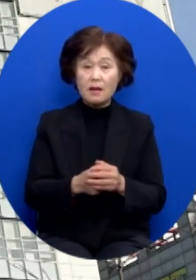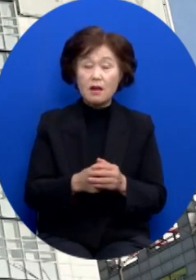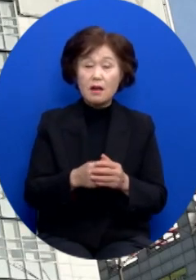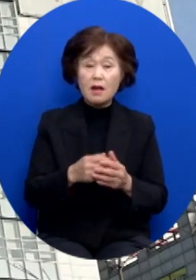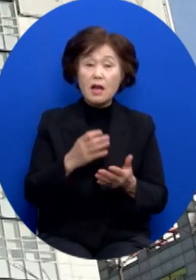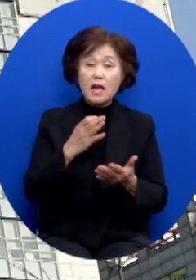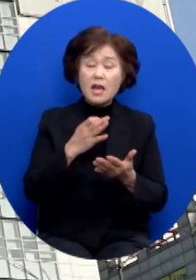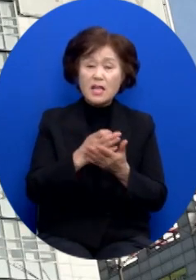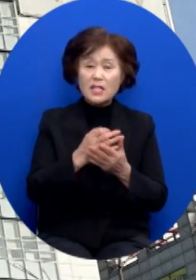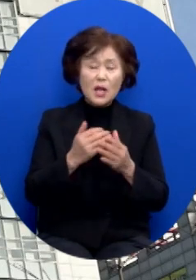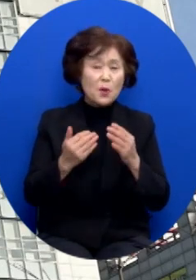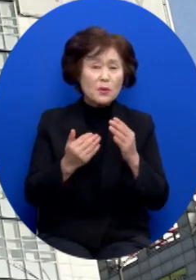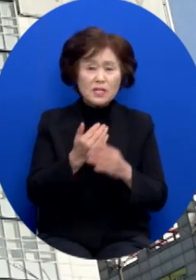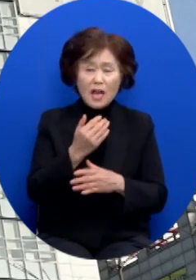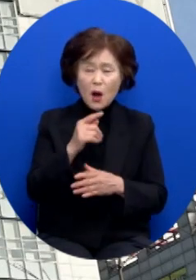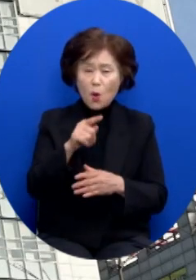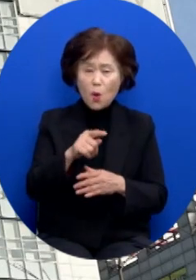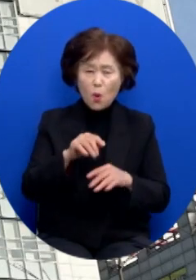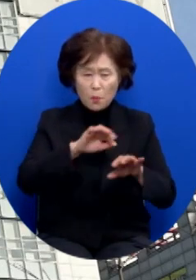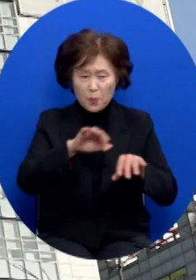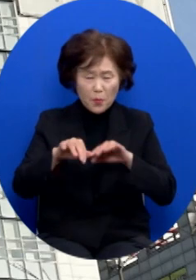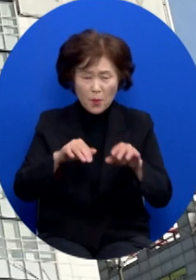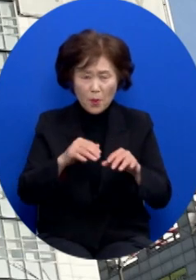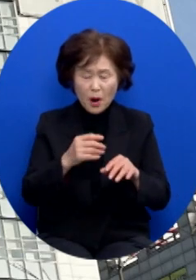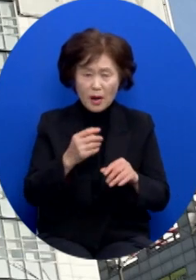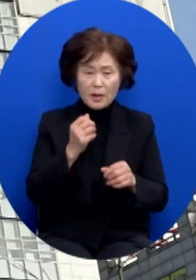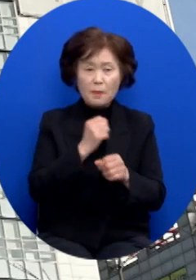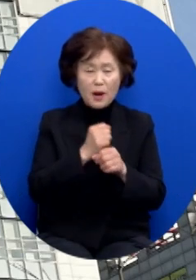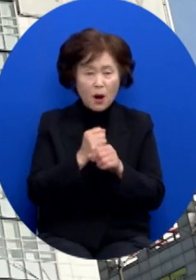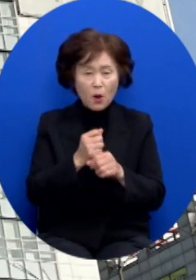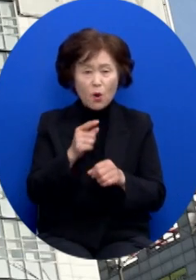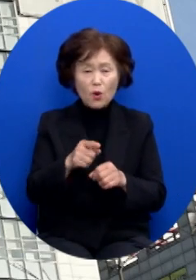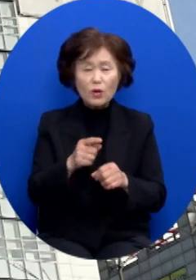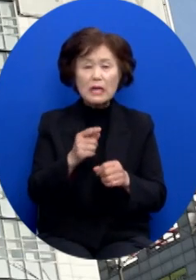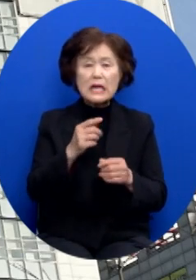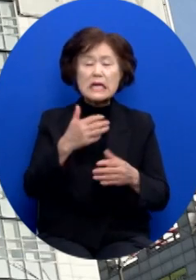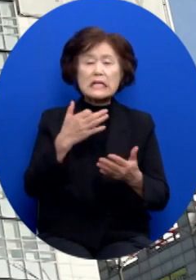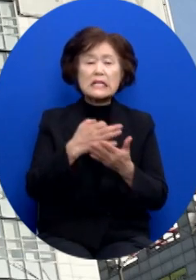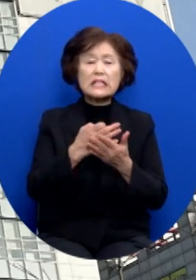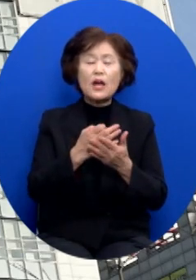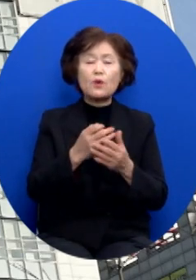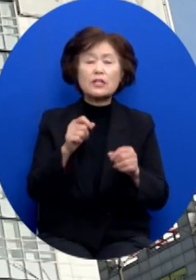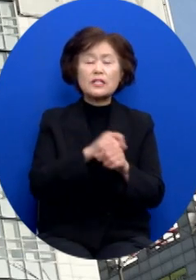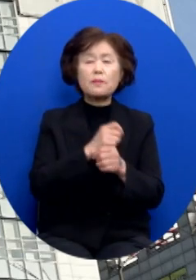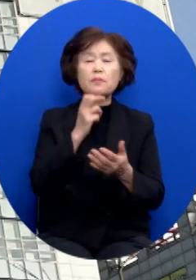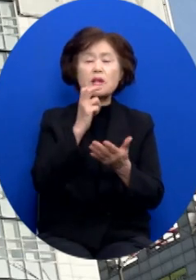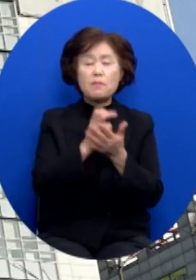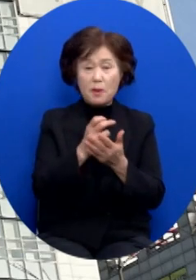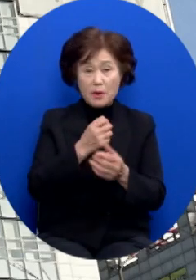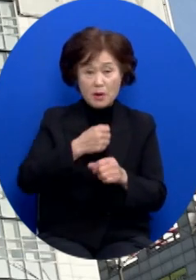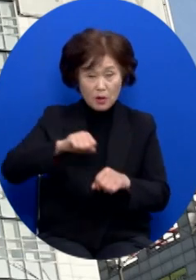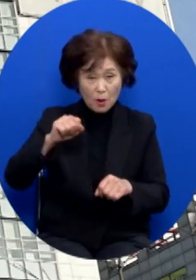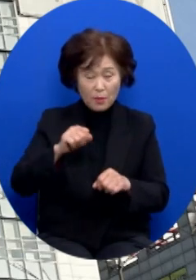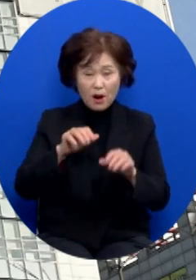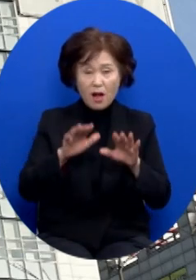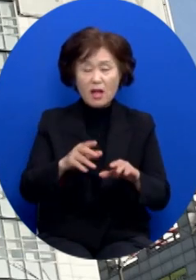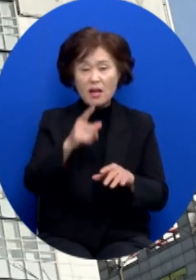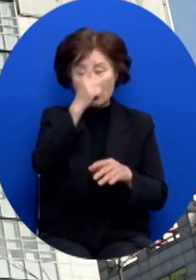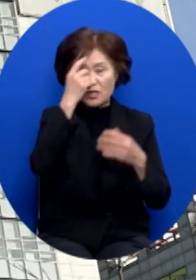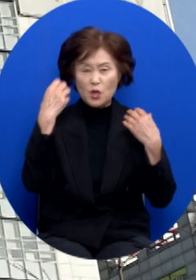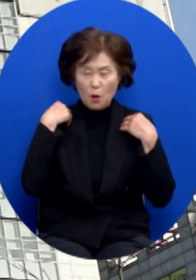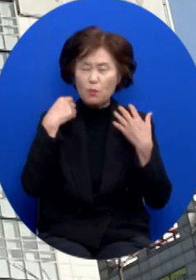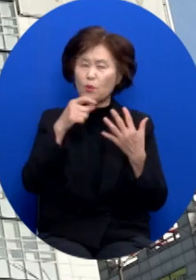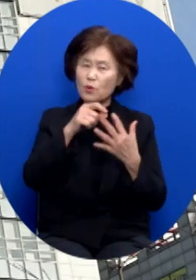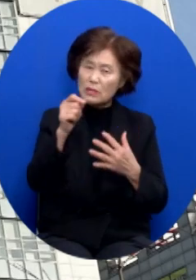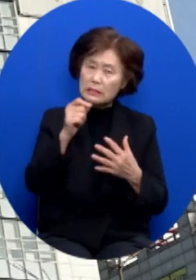이태원 참사의 진상을 규명하고 재발 방지 대책을 마련하기 위한 이태원 참사 특별법을 거부한 현 정부의 선택에